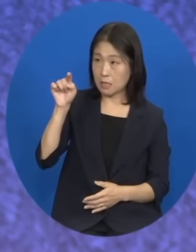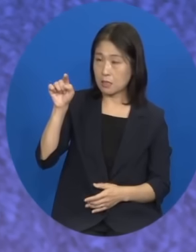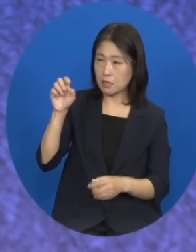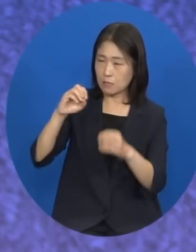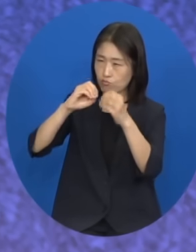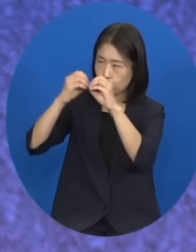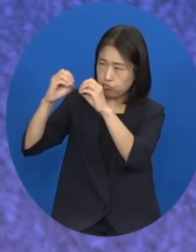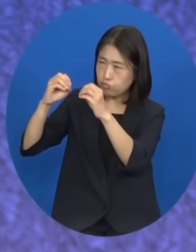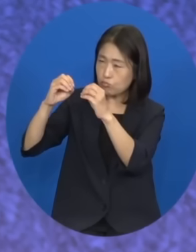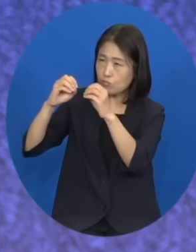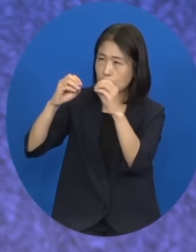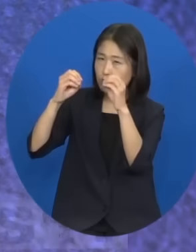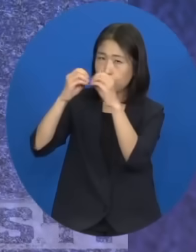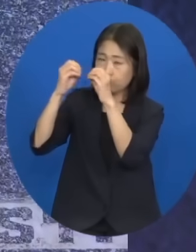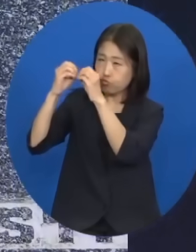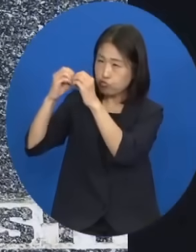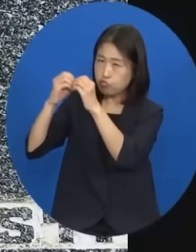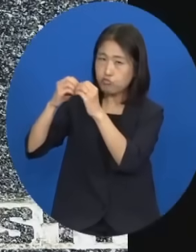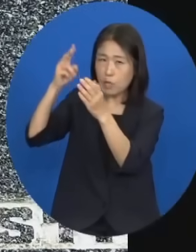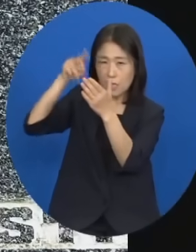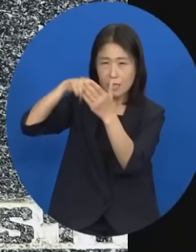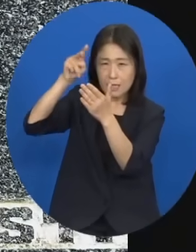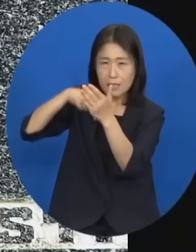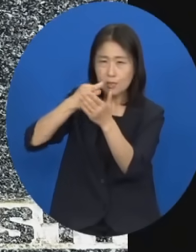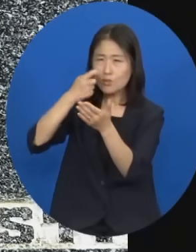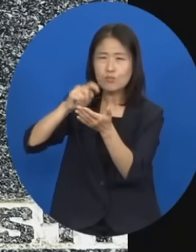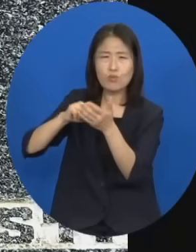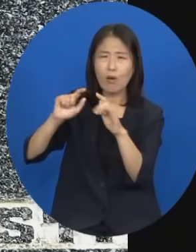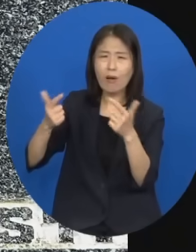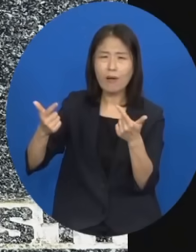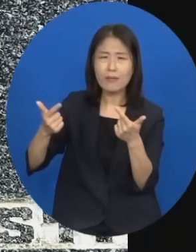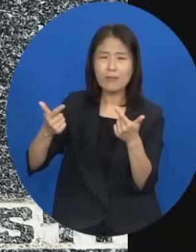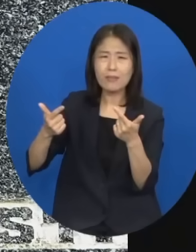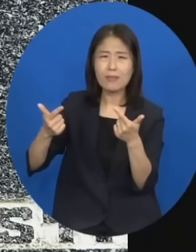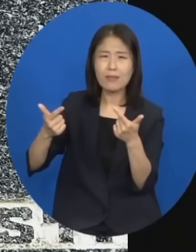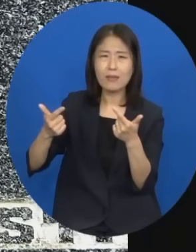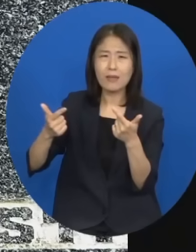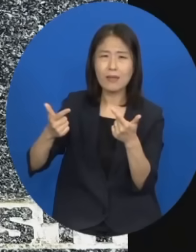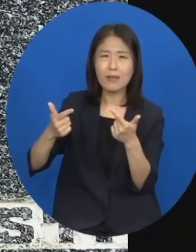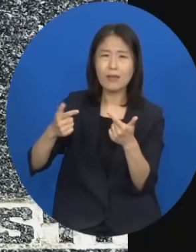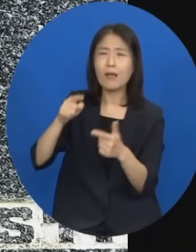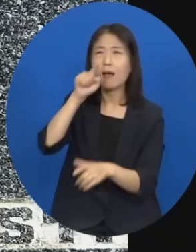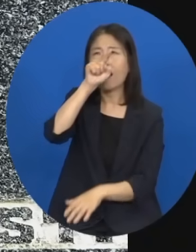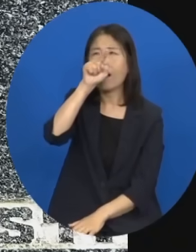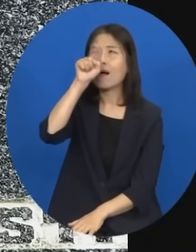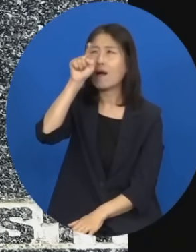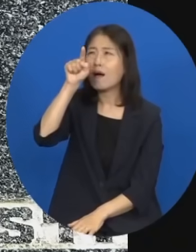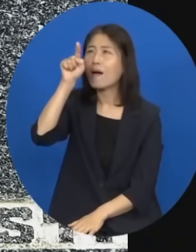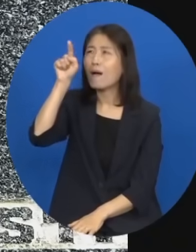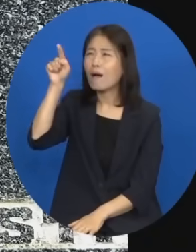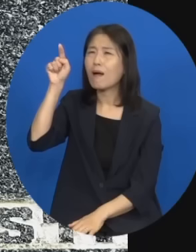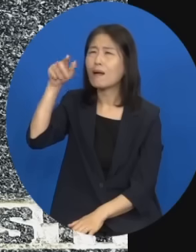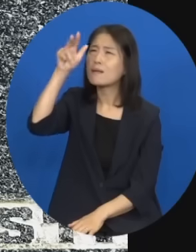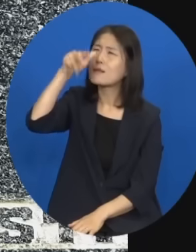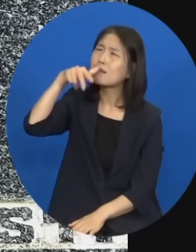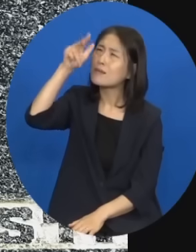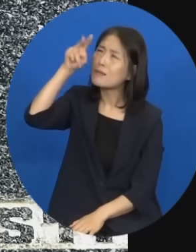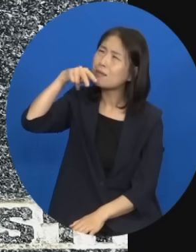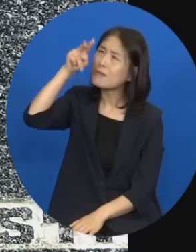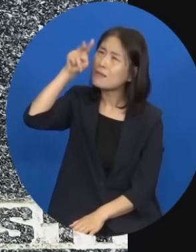않았어요. 근데 한 구절 한 구절을 읽는데 너무너무 마음에 감동이